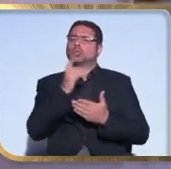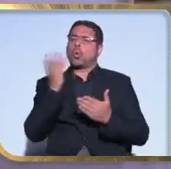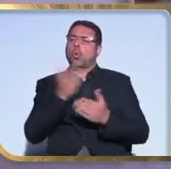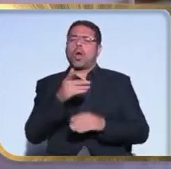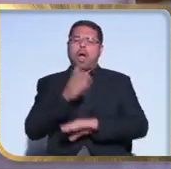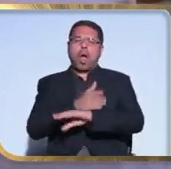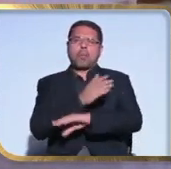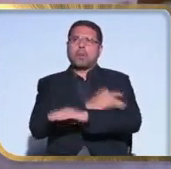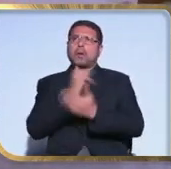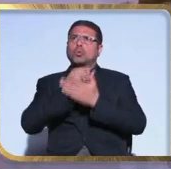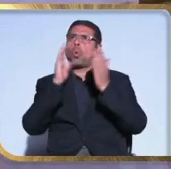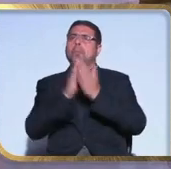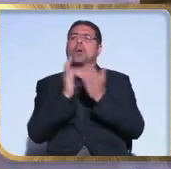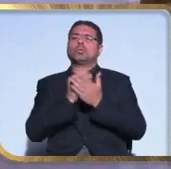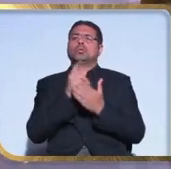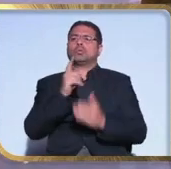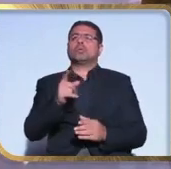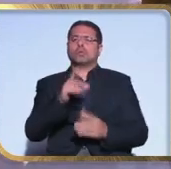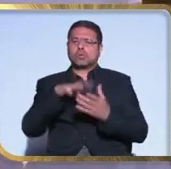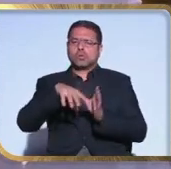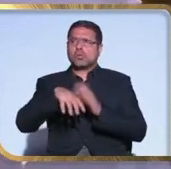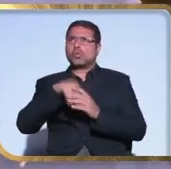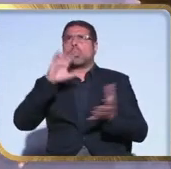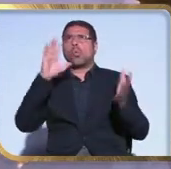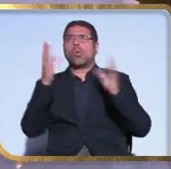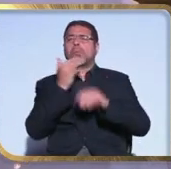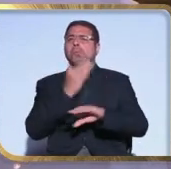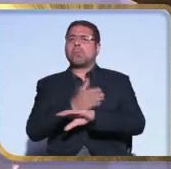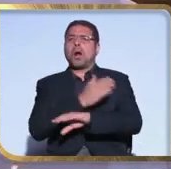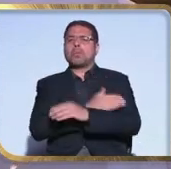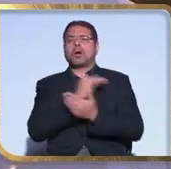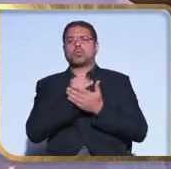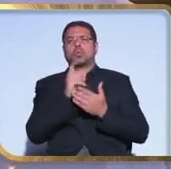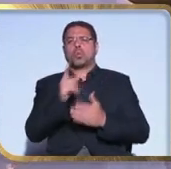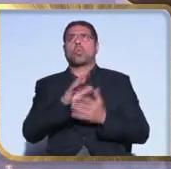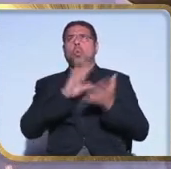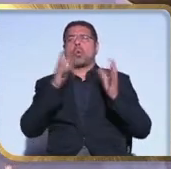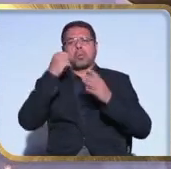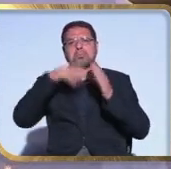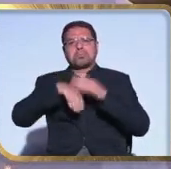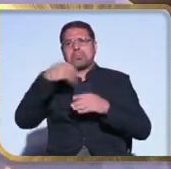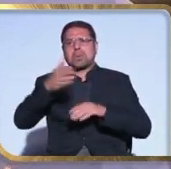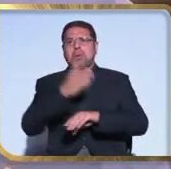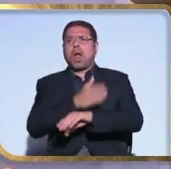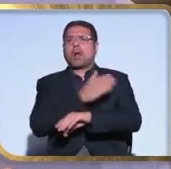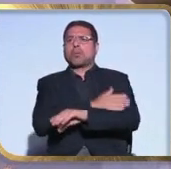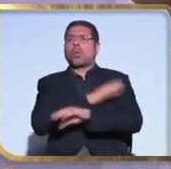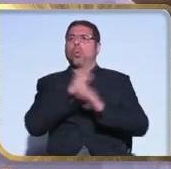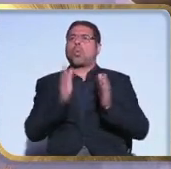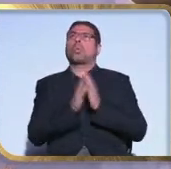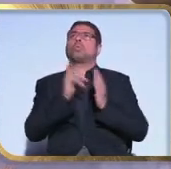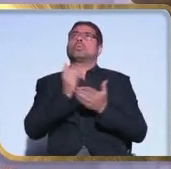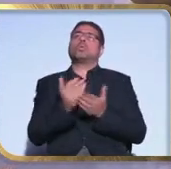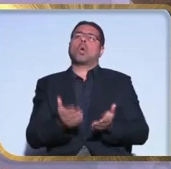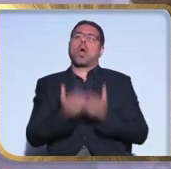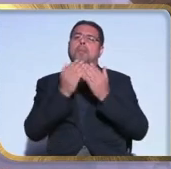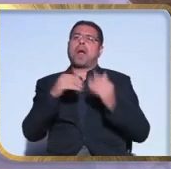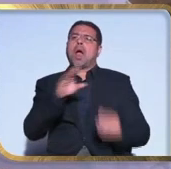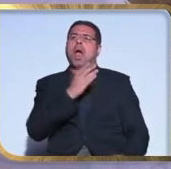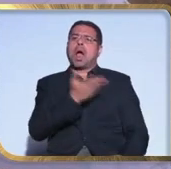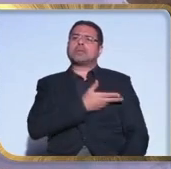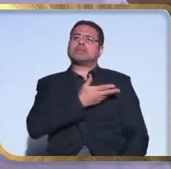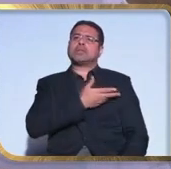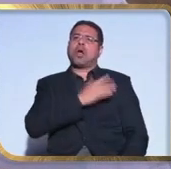كنت قبل كل شيء والمكون لكل شيء والكائن بعد كل شيء اللهم اجعل لغزه